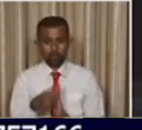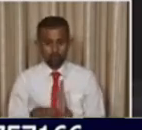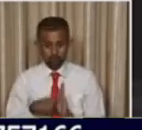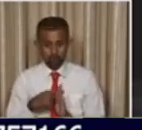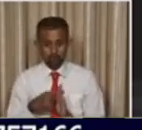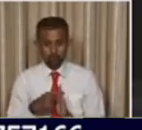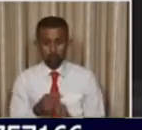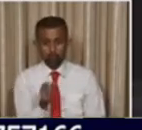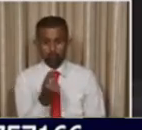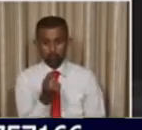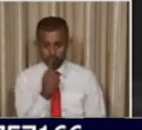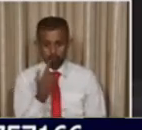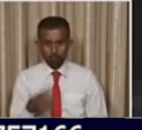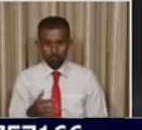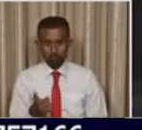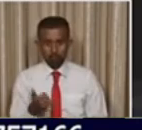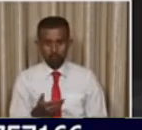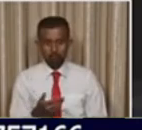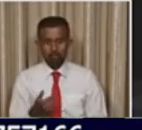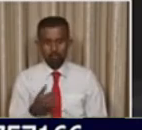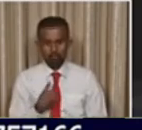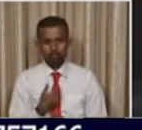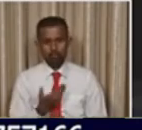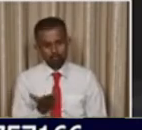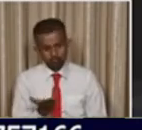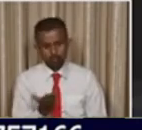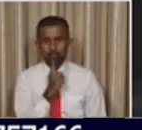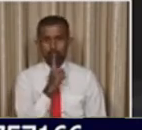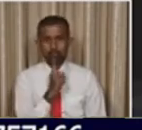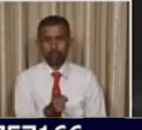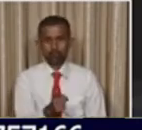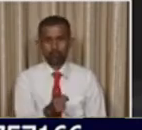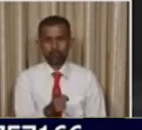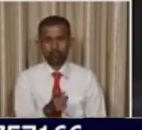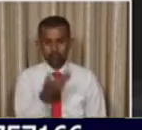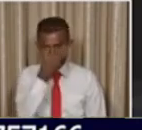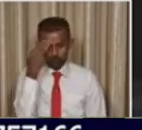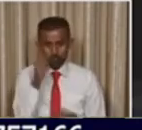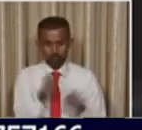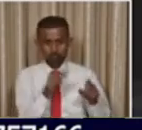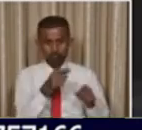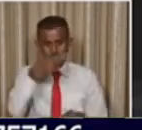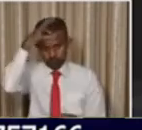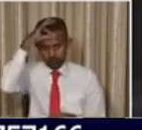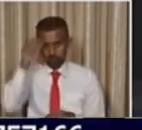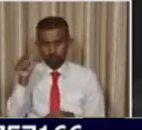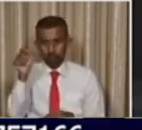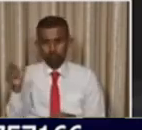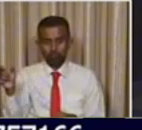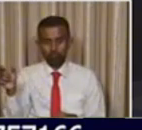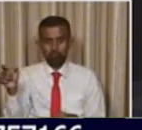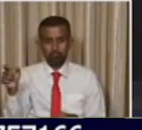ஆனால் நான் உங்களிடம் வினயமாக கேட்டுக்கொள்கின்றபடியாம், தமிழ் மக்களுக்கும் சிங்கள மக்களுக்கும் இடையிலே ஒரு நீண்ட இன மோதல்